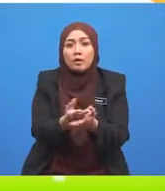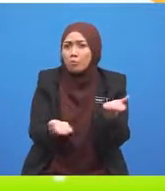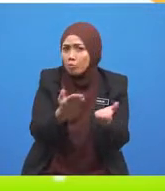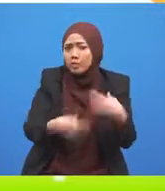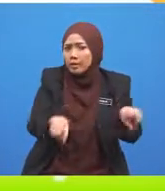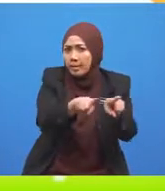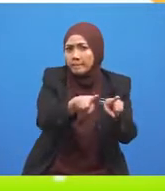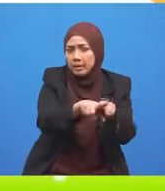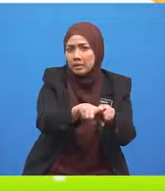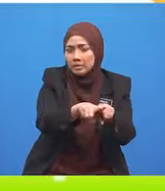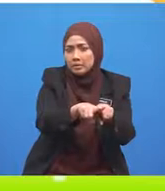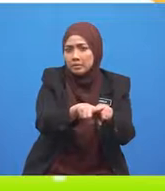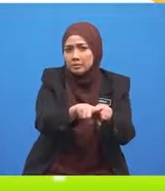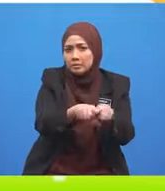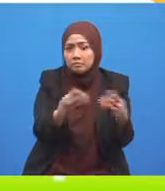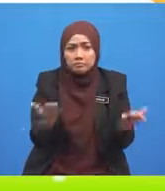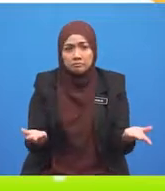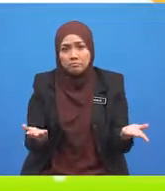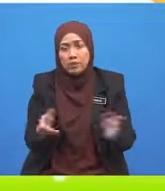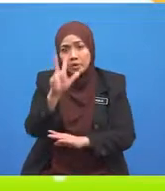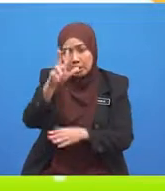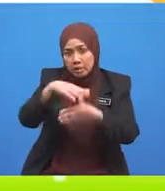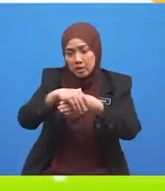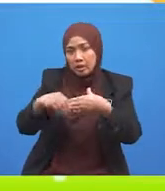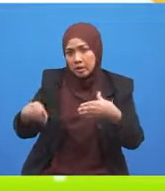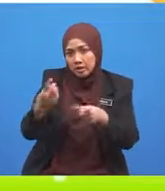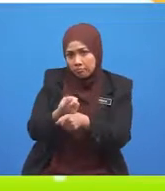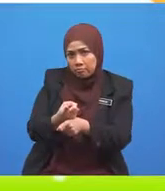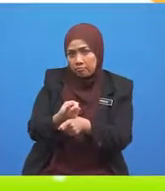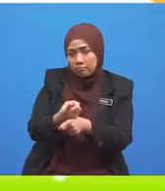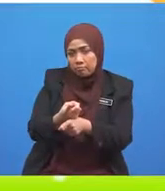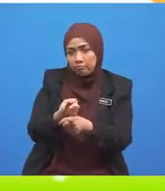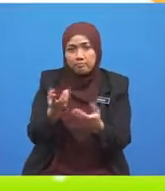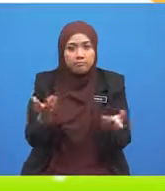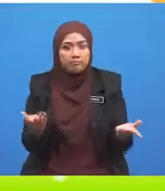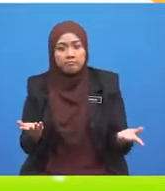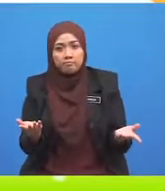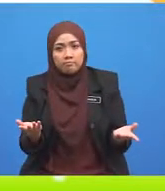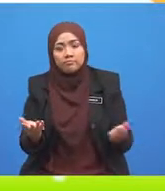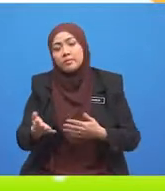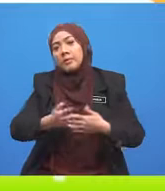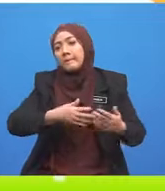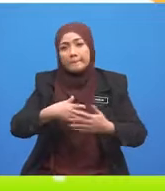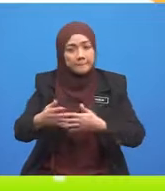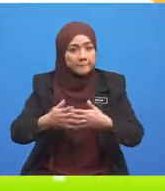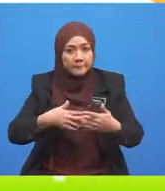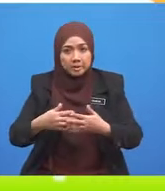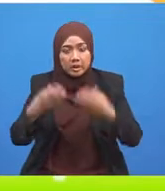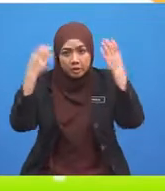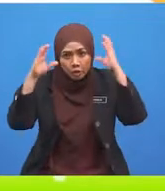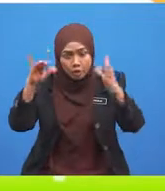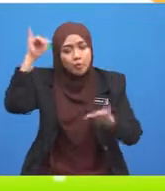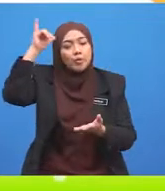RM3. Aha, tak mengapa. Cikgu yakin murid-murid yang bersama dengan